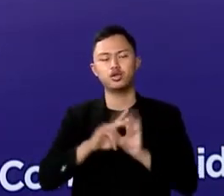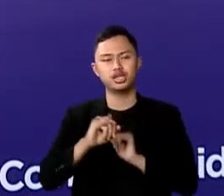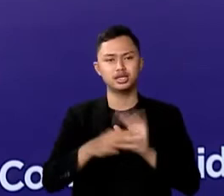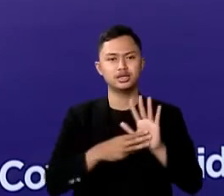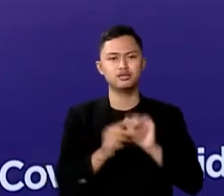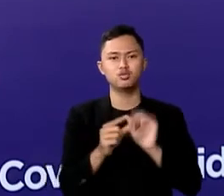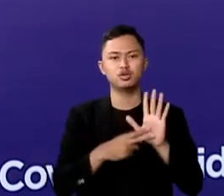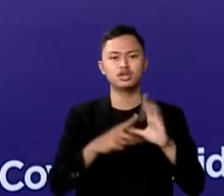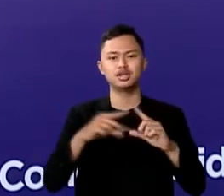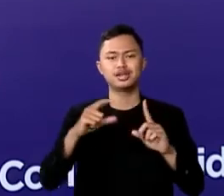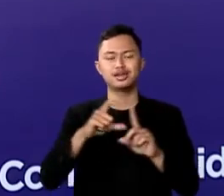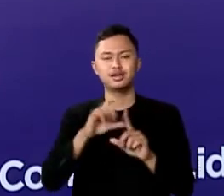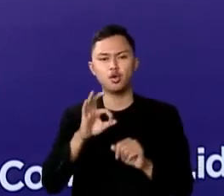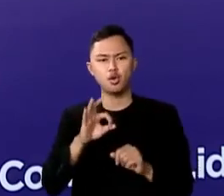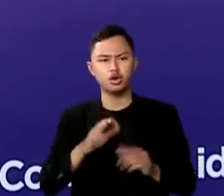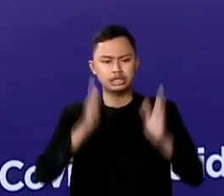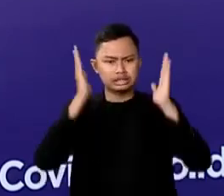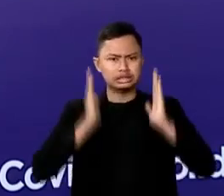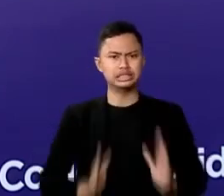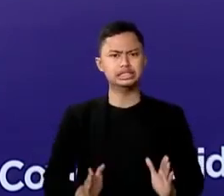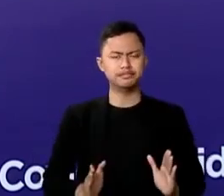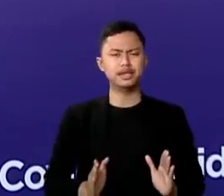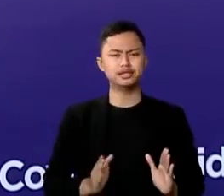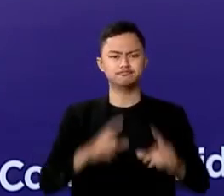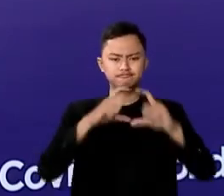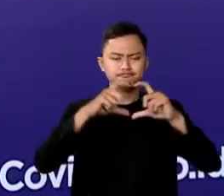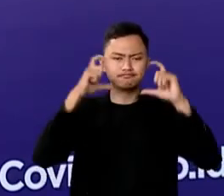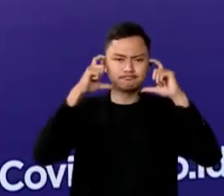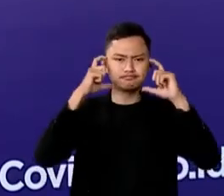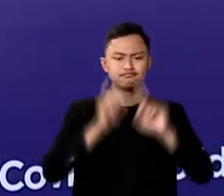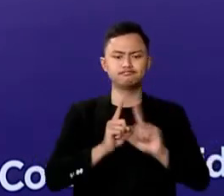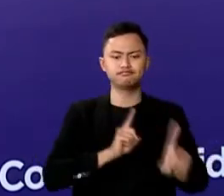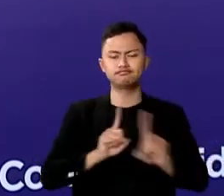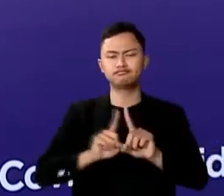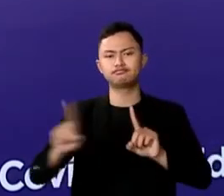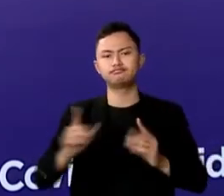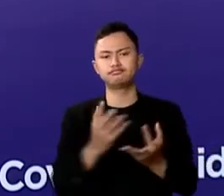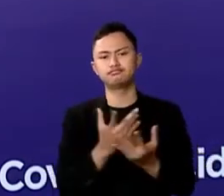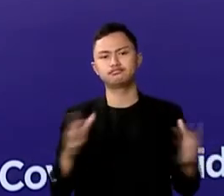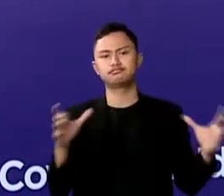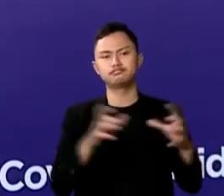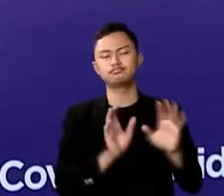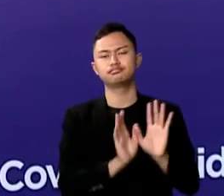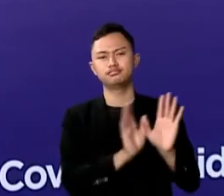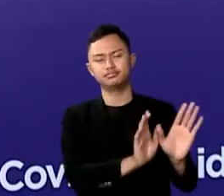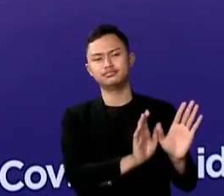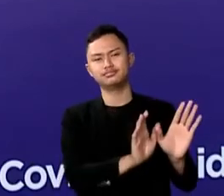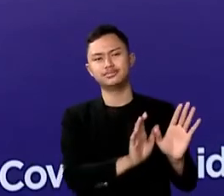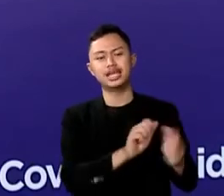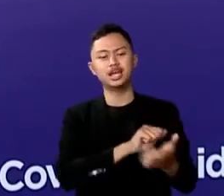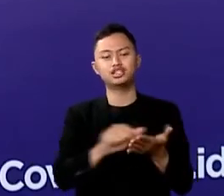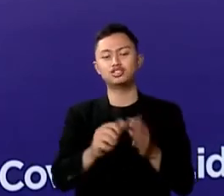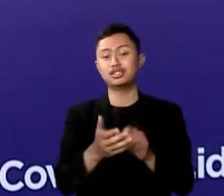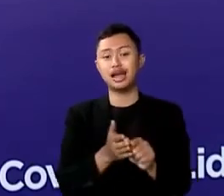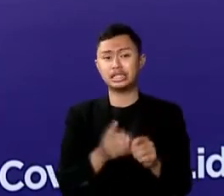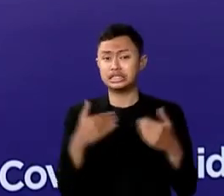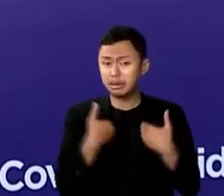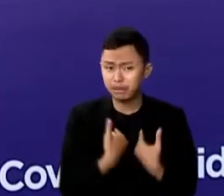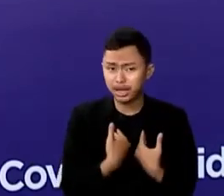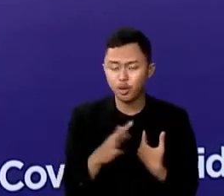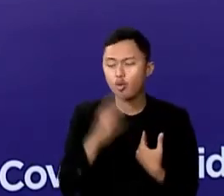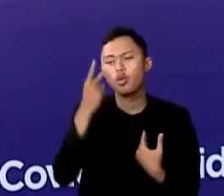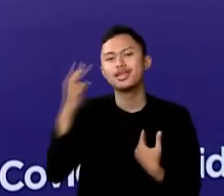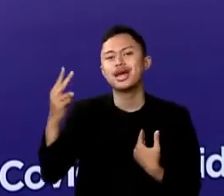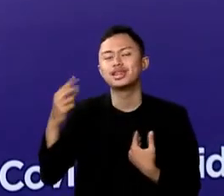apa yang kita lakukan agar disiplin dan patuh memakai masker menjaga jarak dan hindari kerumunan serta mencuci tangan belum sebanding